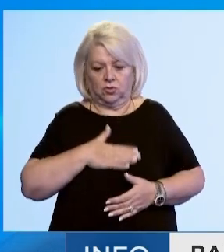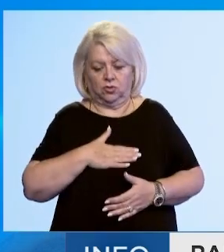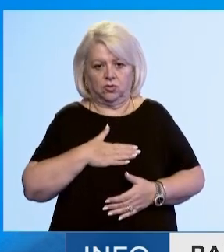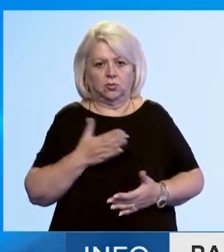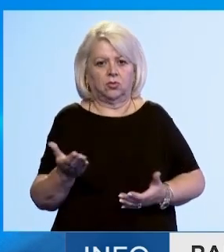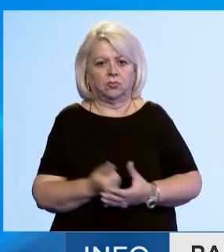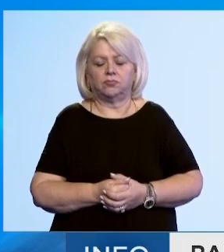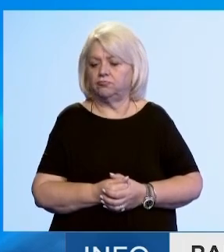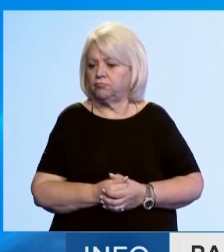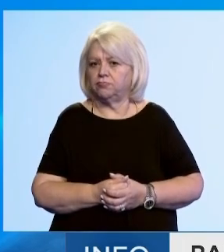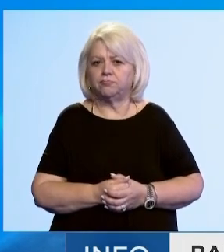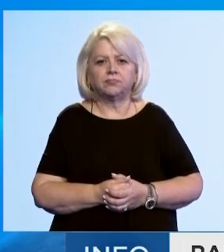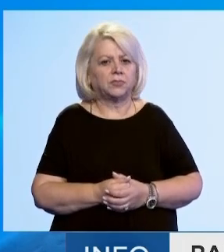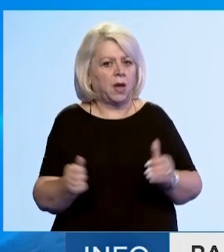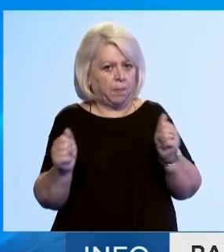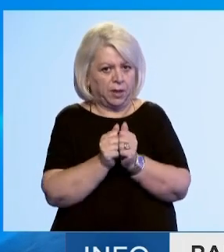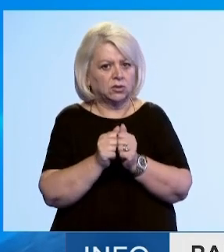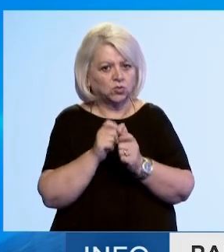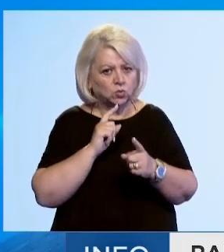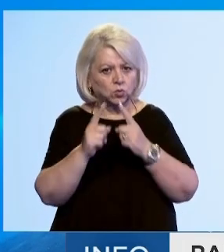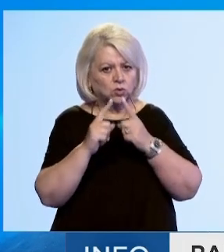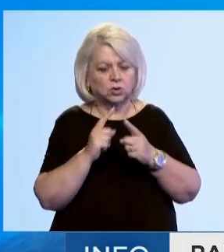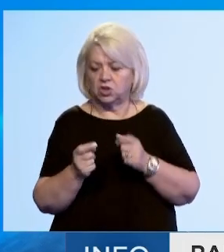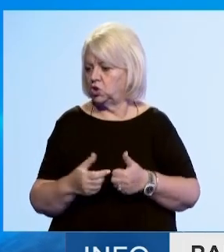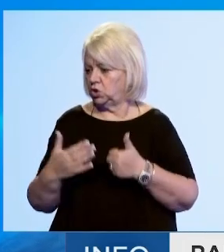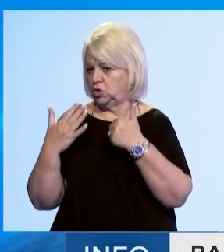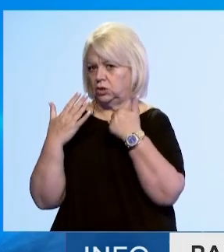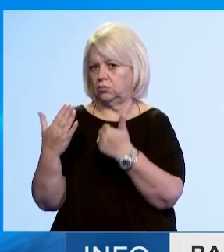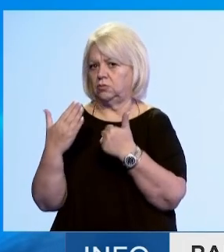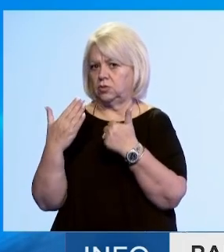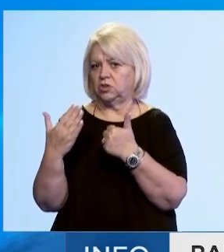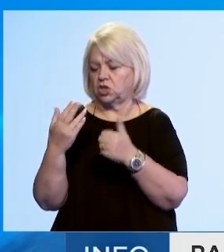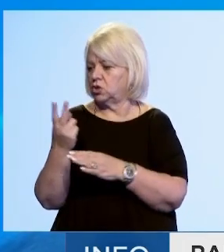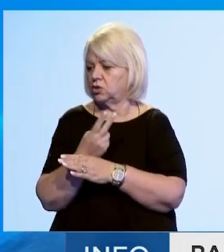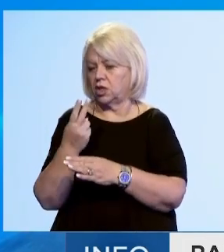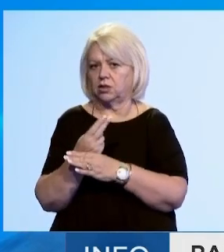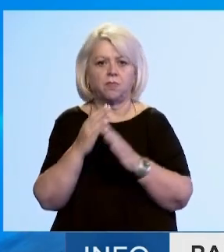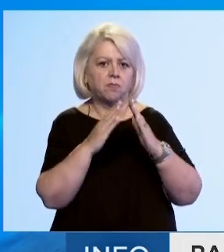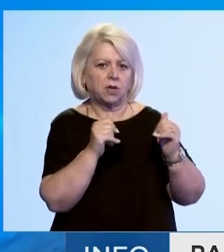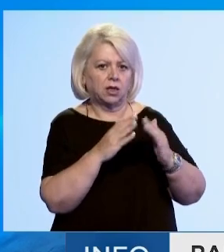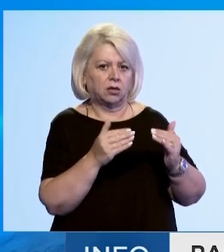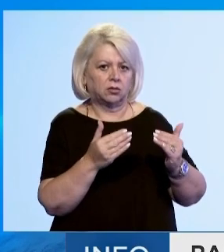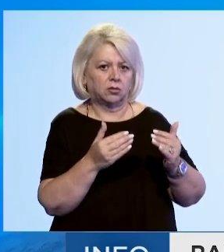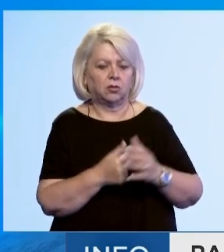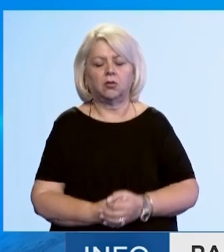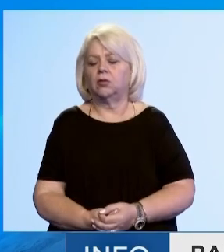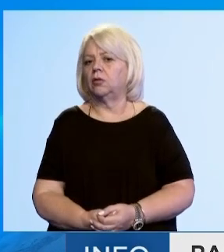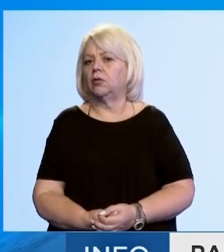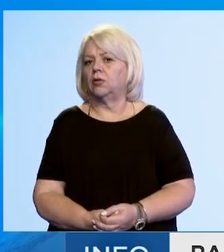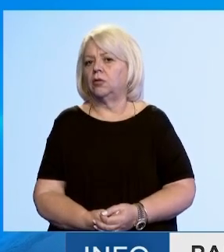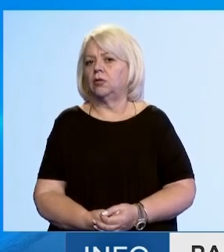të ndërtojmë një qëndrim përbashkët të gjashtë shteteve të Ballkanit Perëndimor